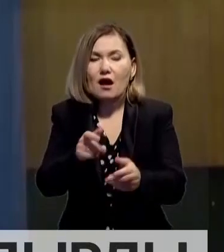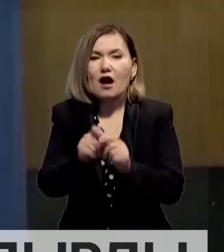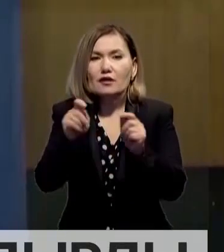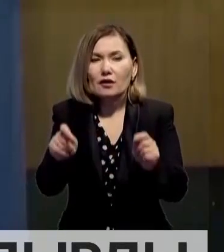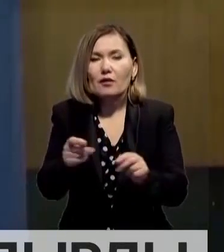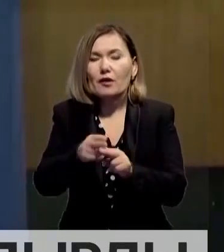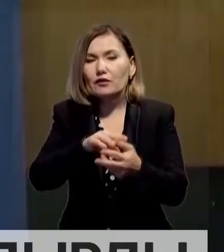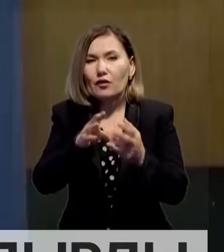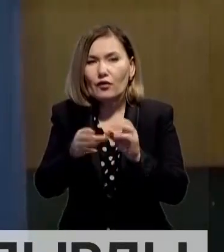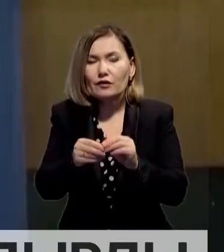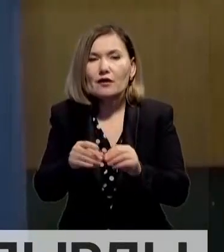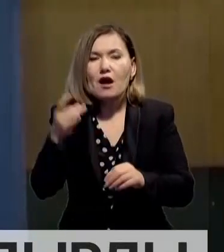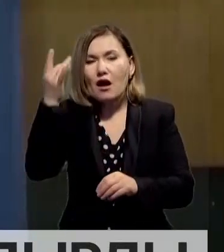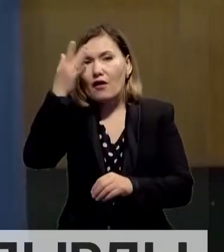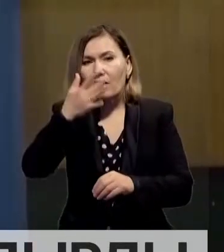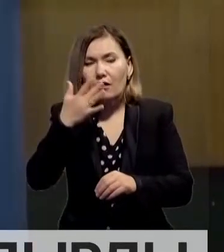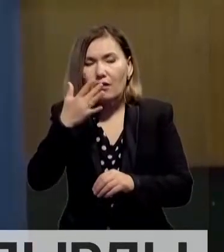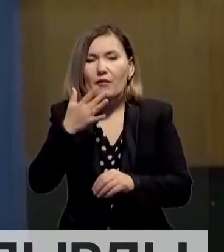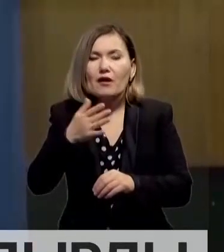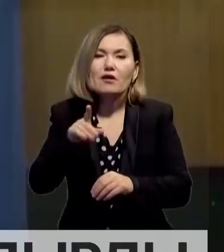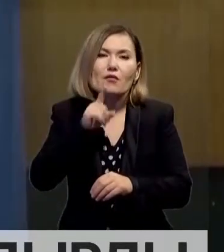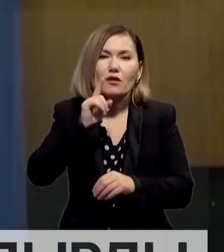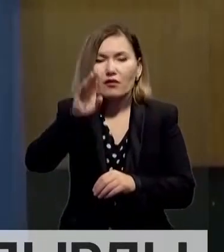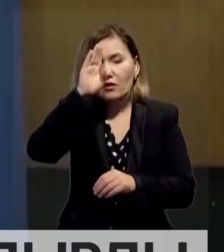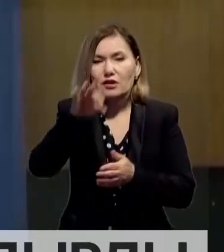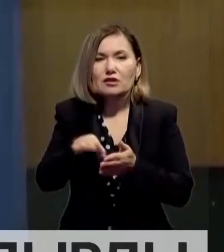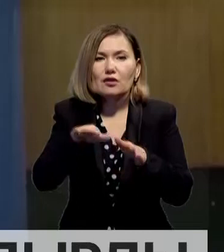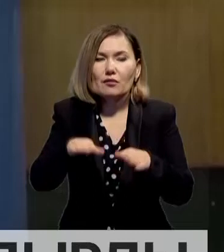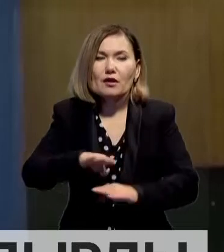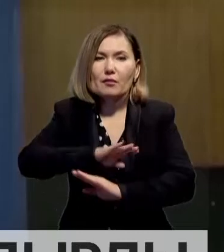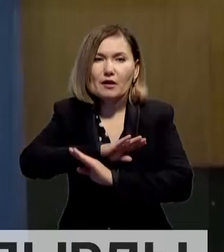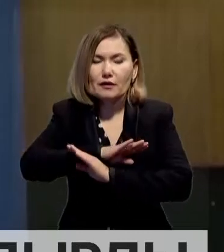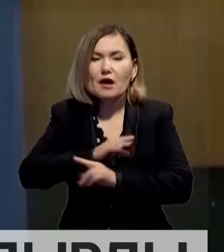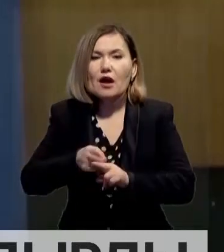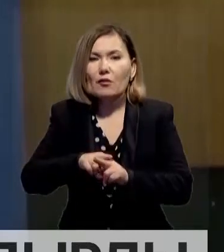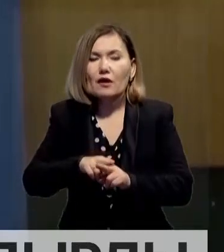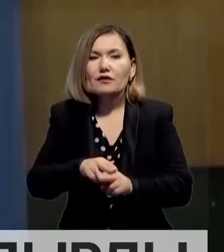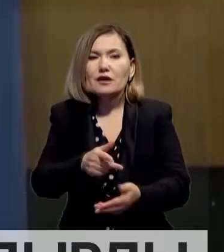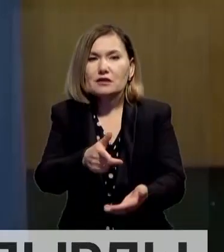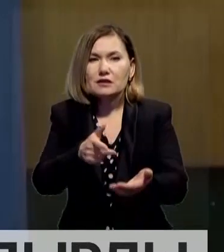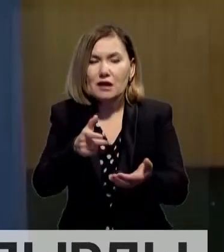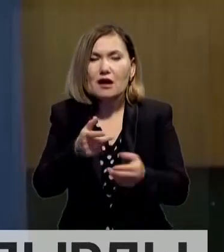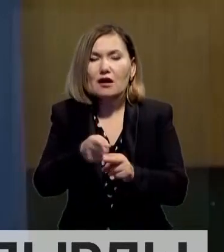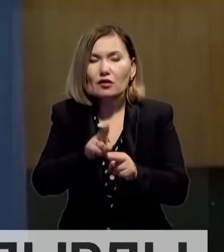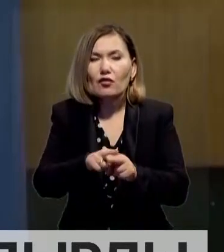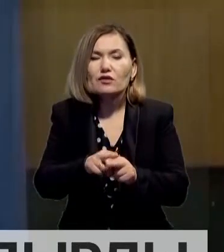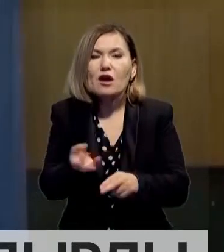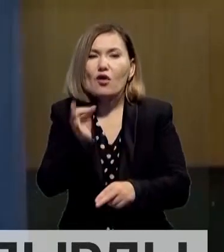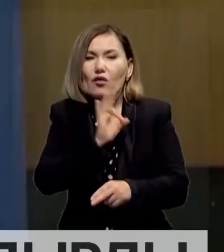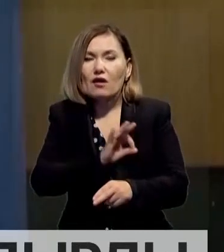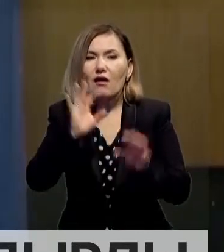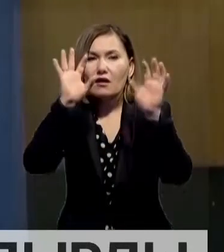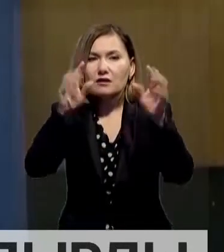Офицер алғашқы көмек көрсетуге тырысқан, бірақ жеткіншек жан тапсырды. Негізі қару заңсыз қолданылған. Тергеумен біз